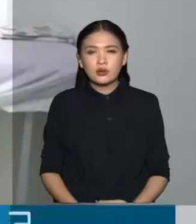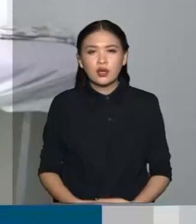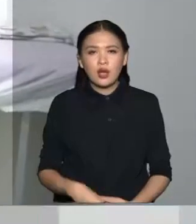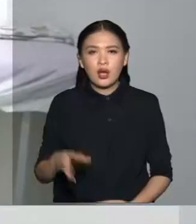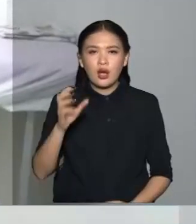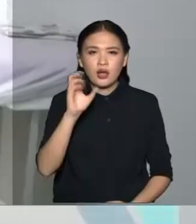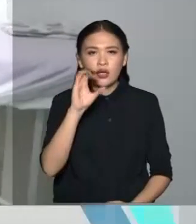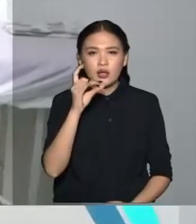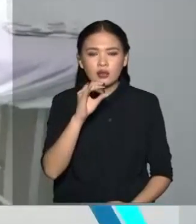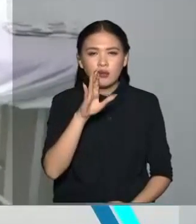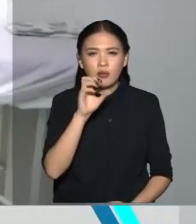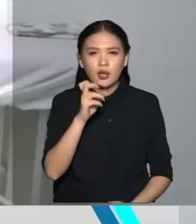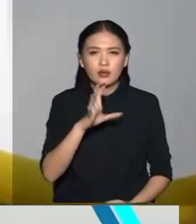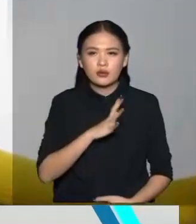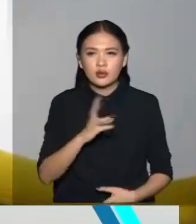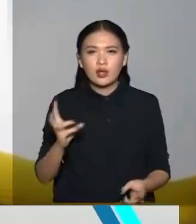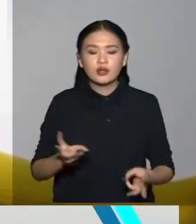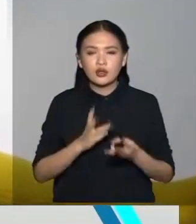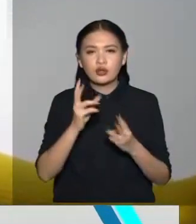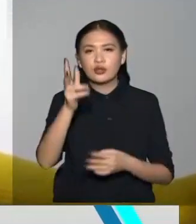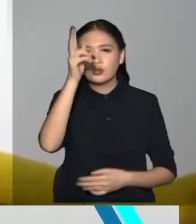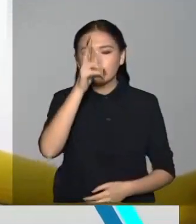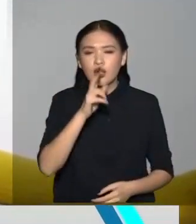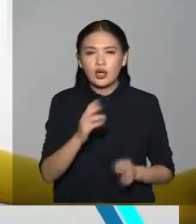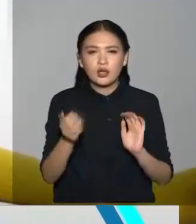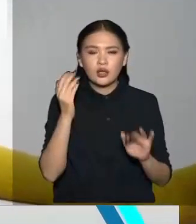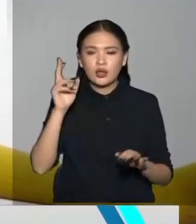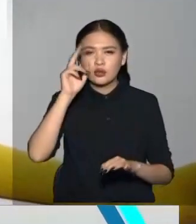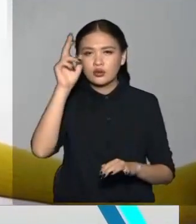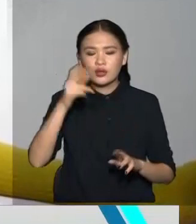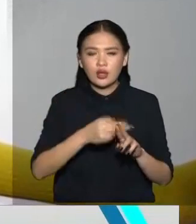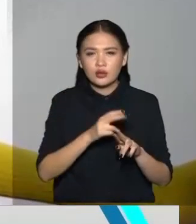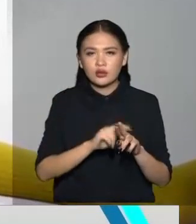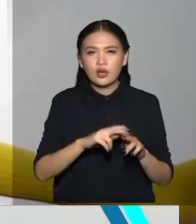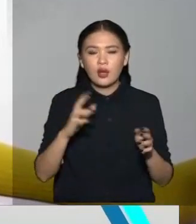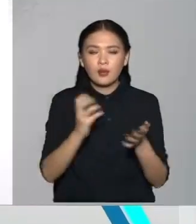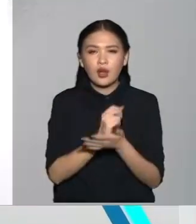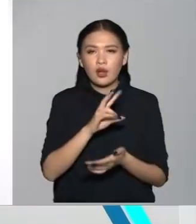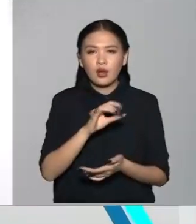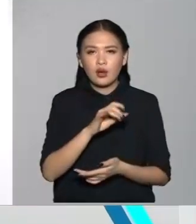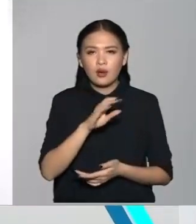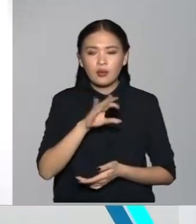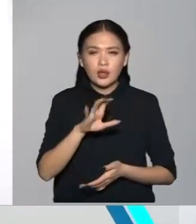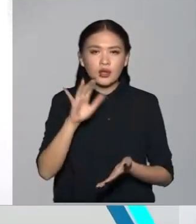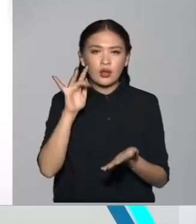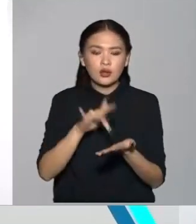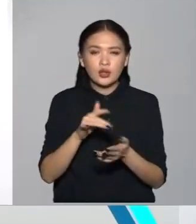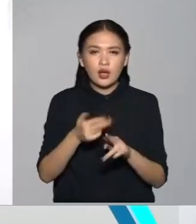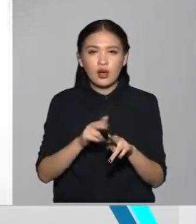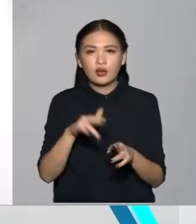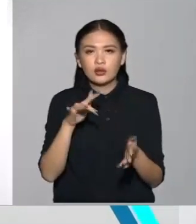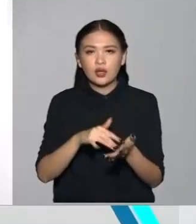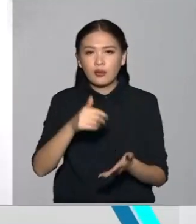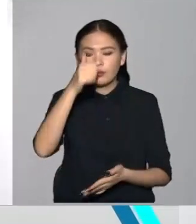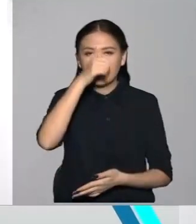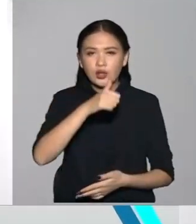Айжан Сейсенбайдың бағы жанды. Ол осыдан 3 ай бұрын мемлекеттен қайтарымсыз грант жеңіп алып, логопед орталығын ашқан. Қазір орталыққа ай